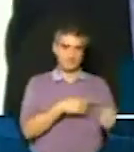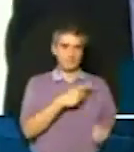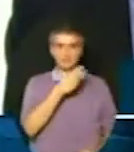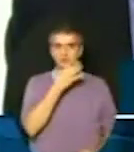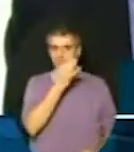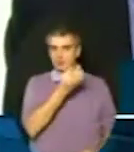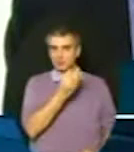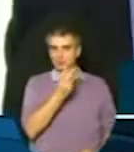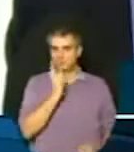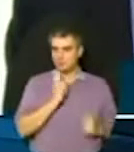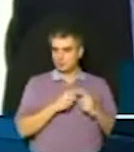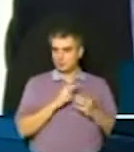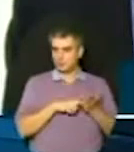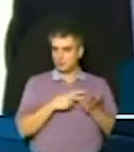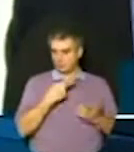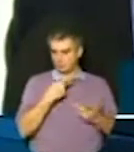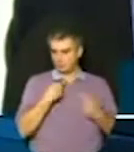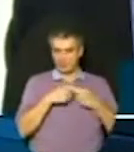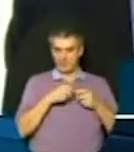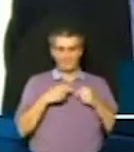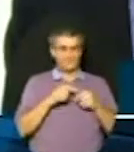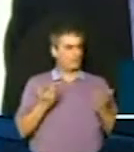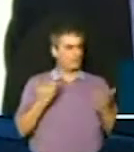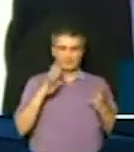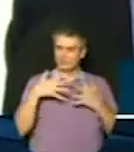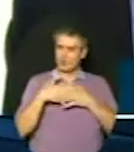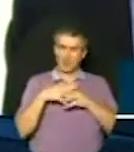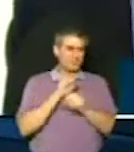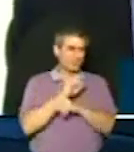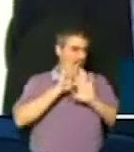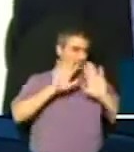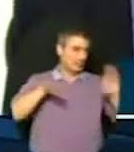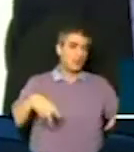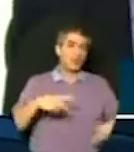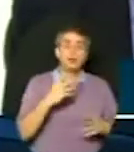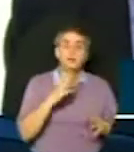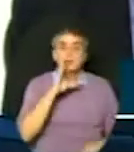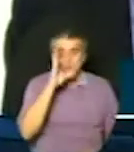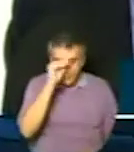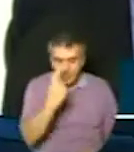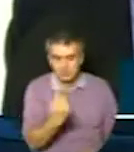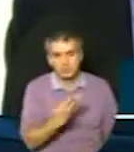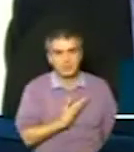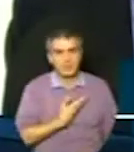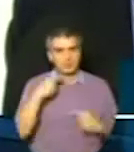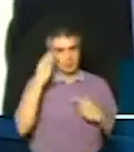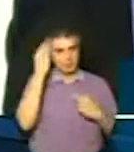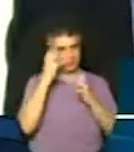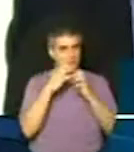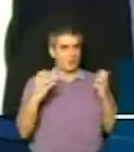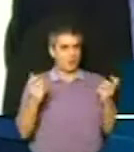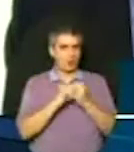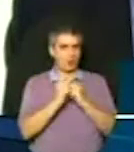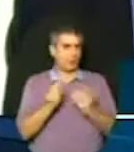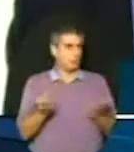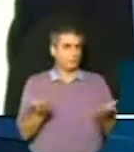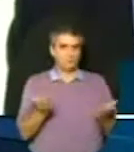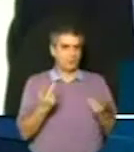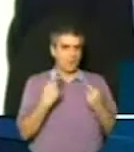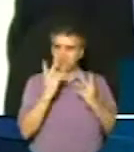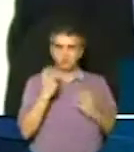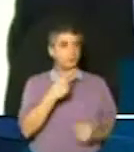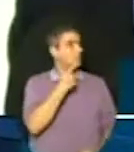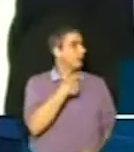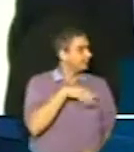שואלת אותך, הורית, בדיוק נכון, אתה ואני חברים בוועדה, עזוב קואליציה אופוזיציה, בסוף זה נכון, אותו ילד מקבל את היום לימודים ארוך, זה לא משנה מאיפה הוא בא. מסכים איתך. היה